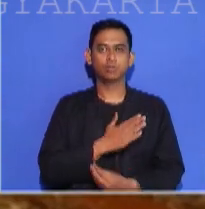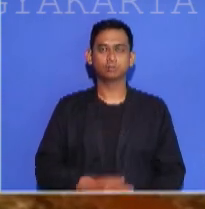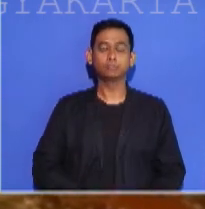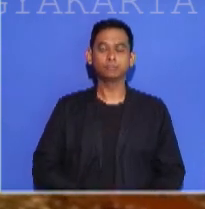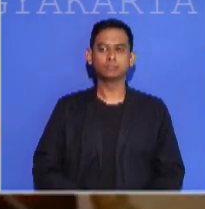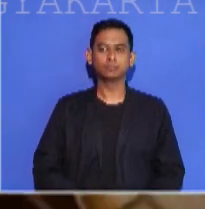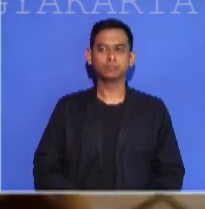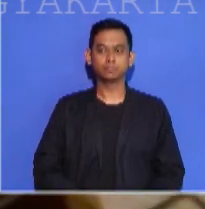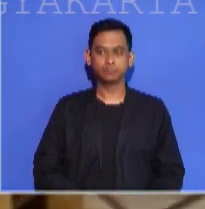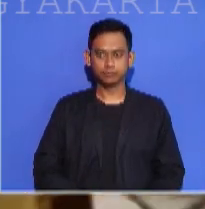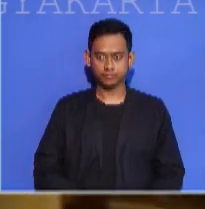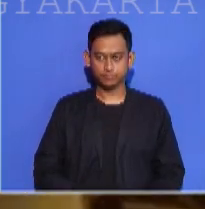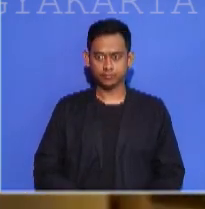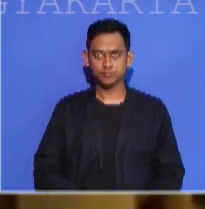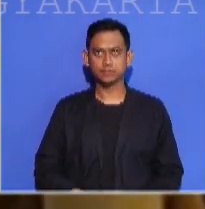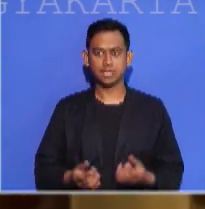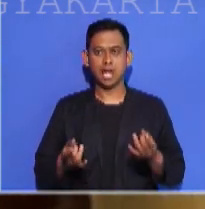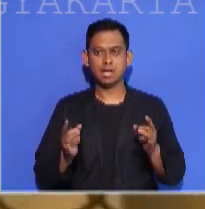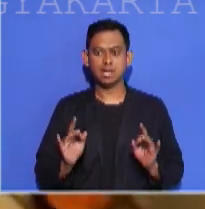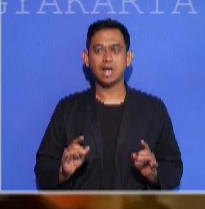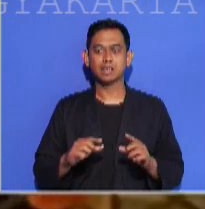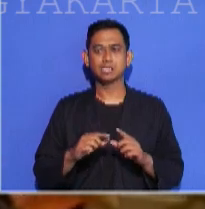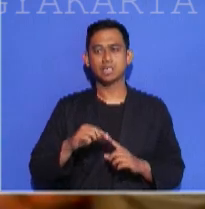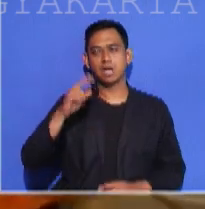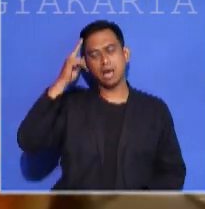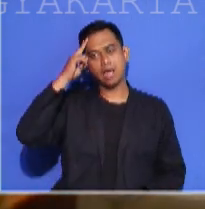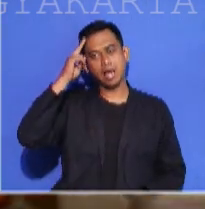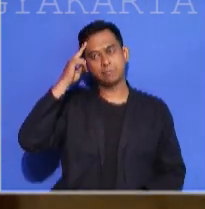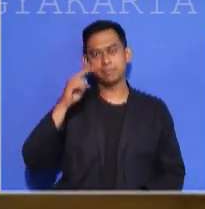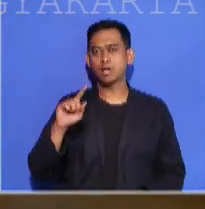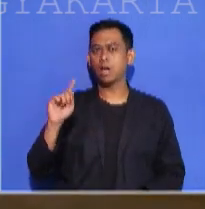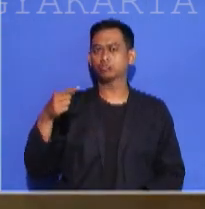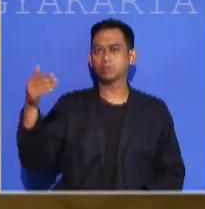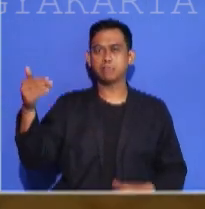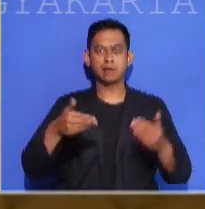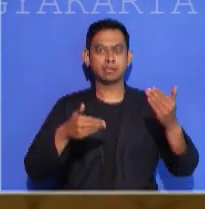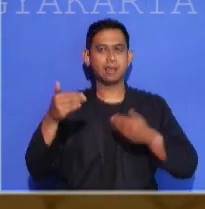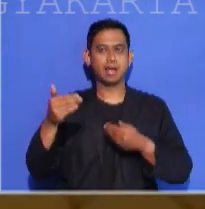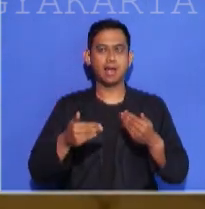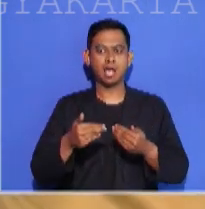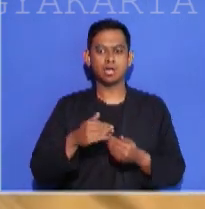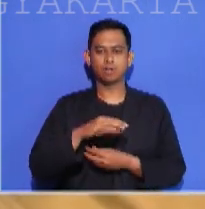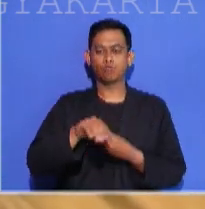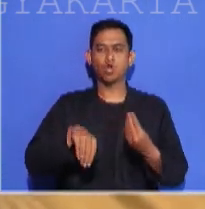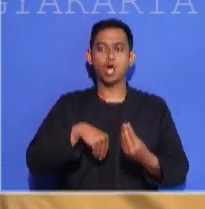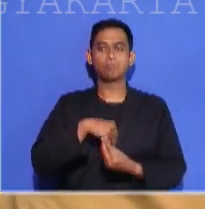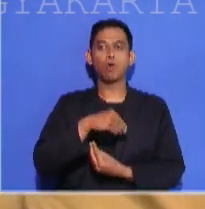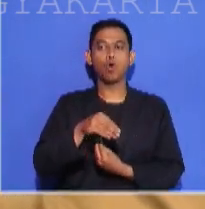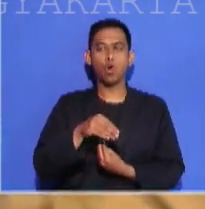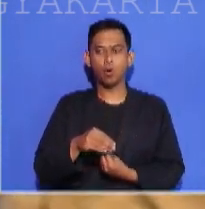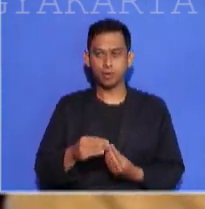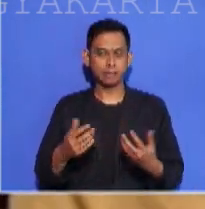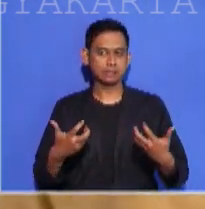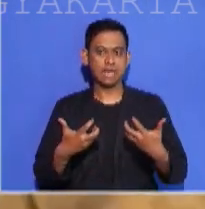Kerajaan Arab Saudi mengeluarkan kewajiban vaksinasi meningit sebagi jemaah UMR peraturan ini juga kemudian diadaptasi dan